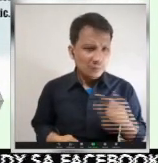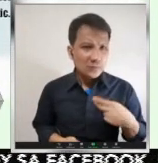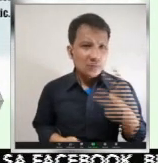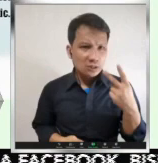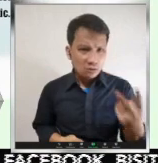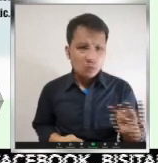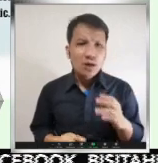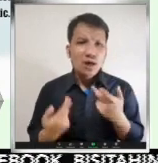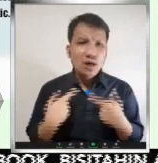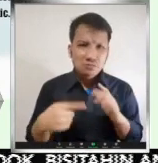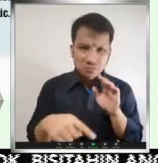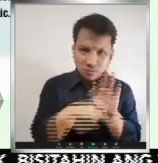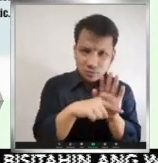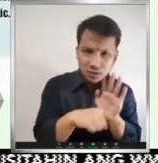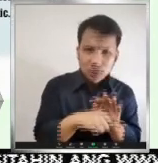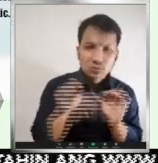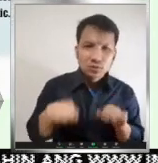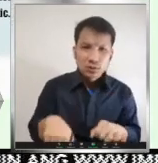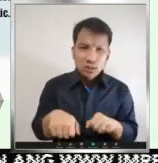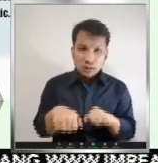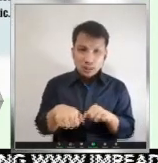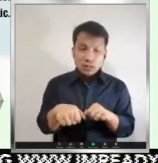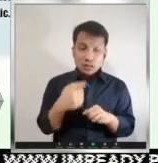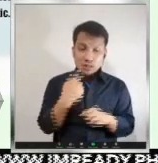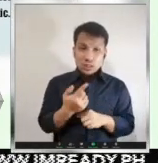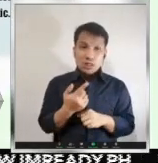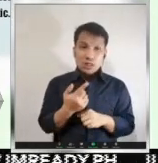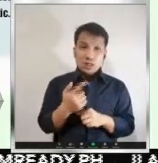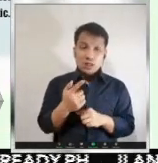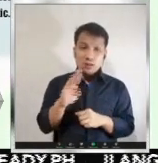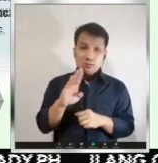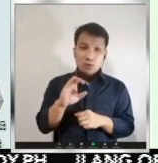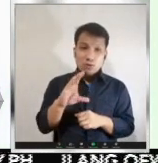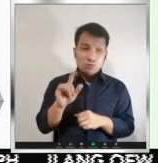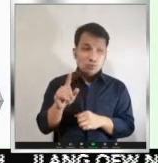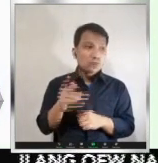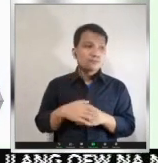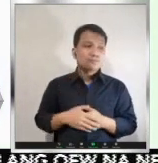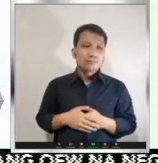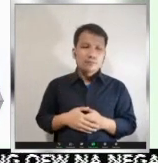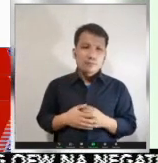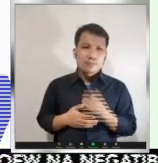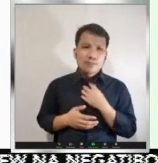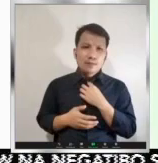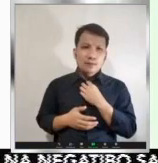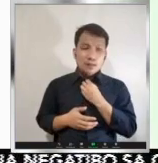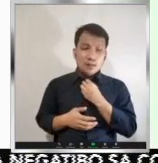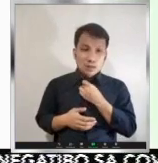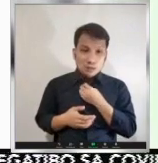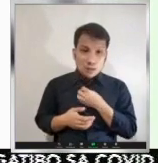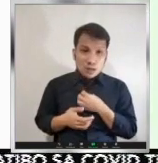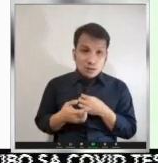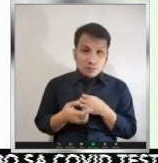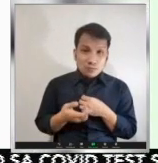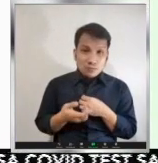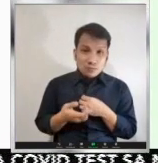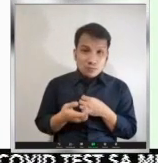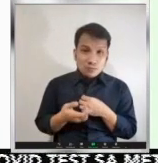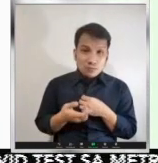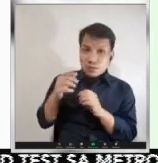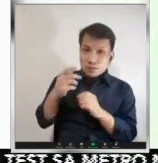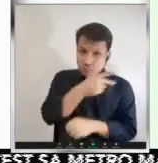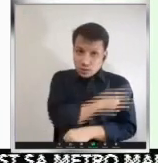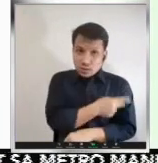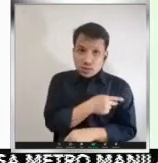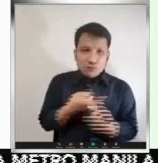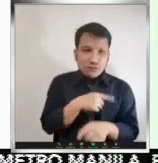sa COVID-19 sa Bacolod City at Murcia, Negros Occidental. Ang pasyenteng taga Murcia, asymptomatic o walang